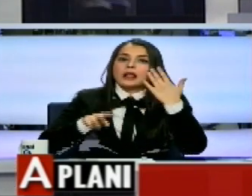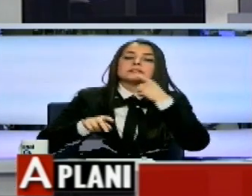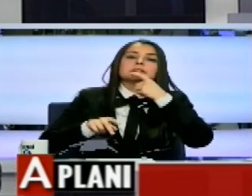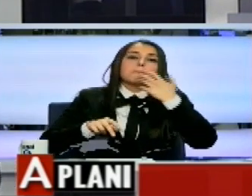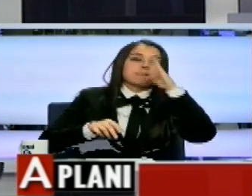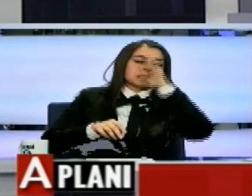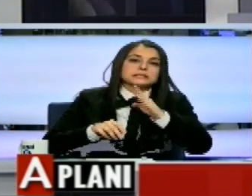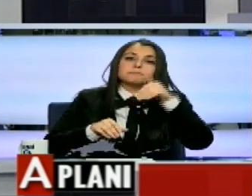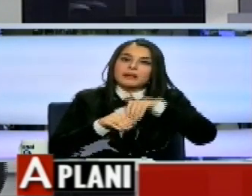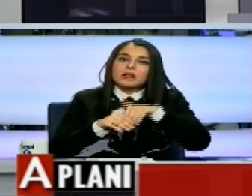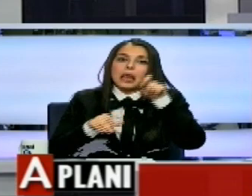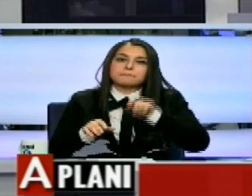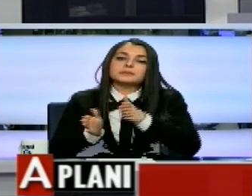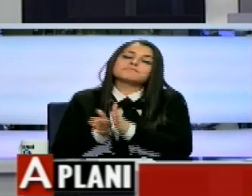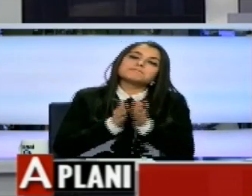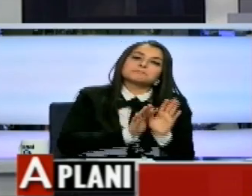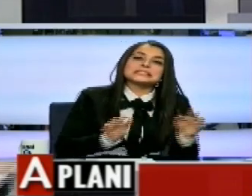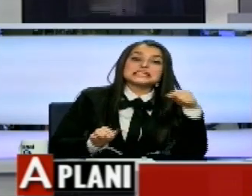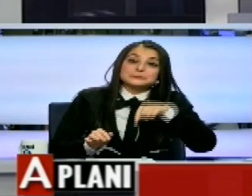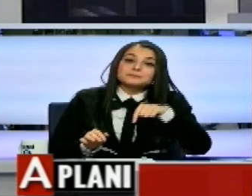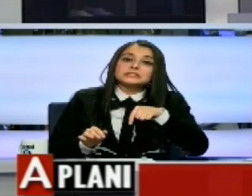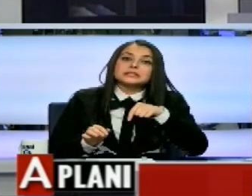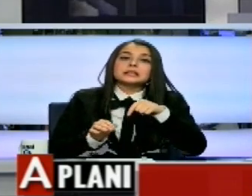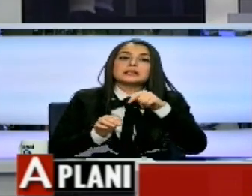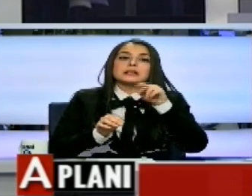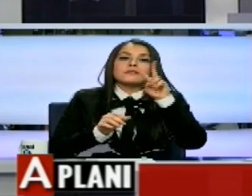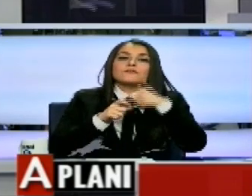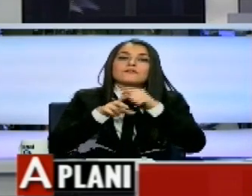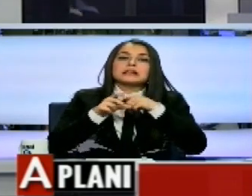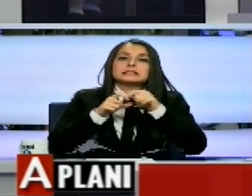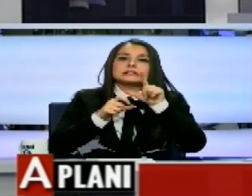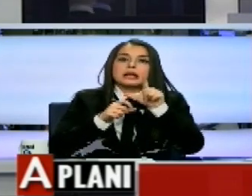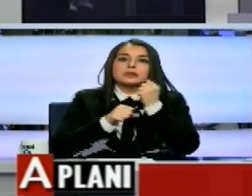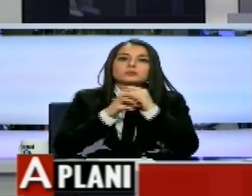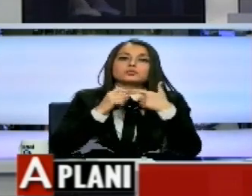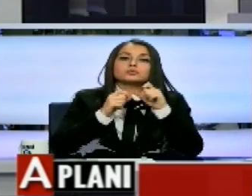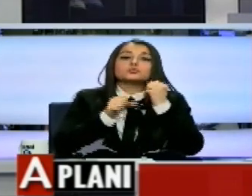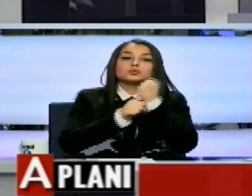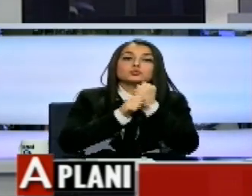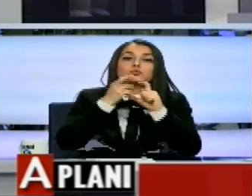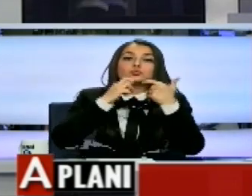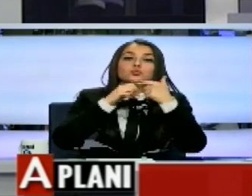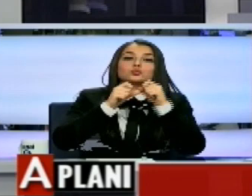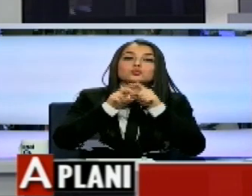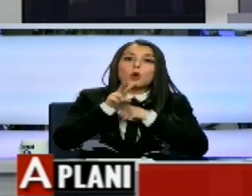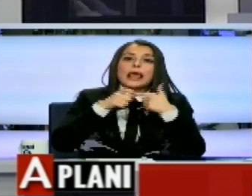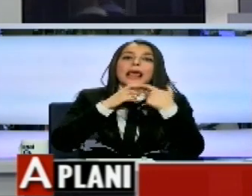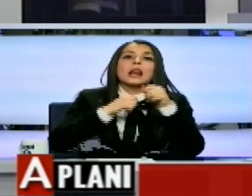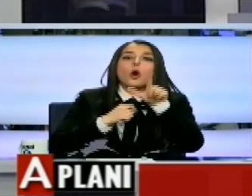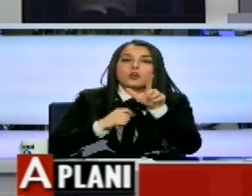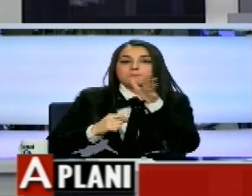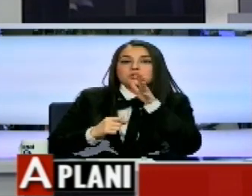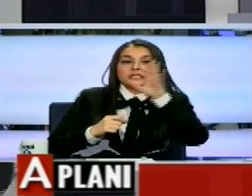mecliste milletvekilliği yaptı. Bir de Veysel Gürsoy Bey bedensel engelli olarak zannedersem 3 dönemdir de